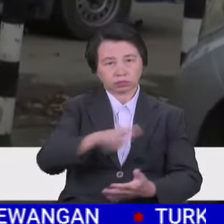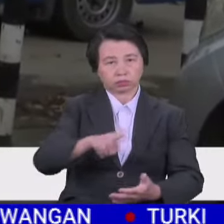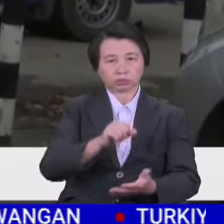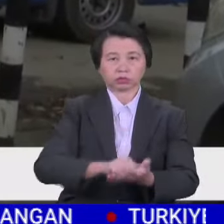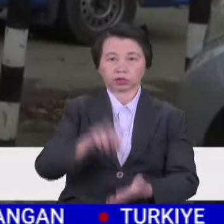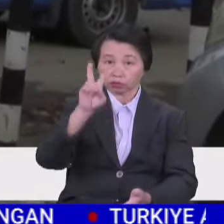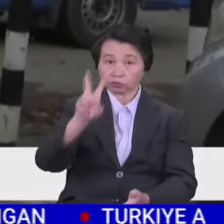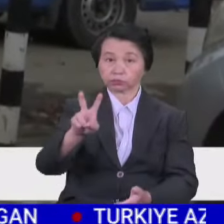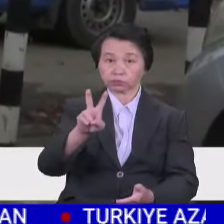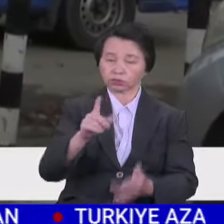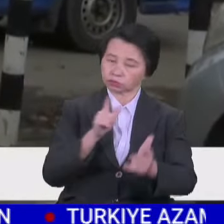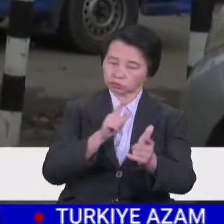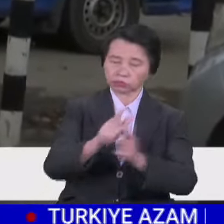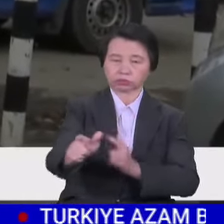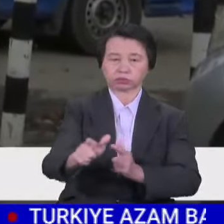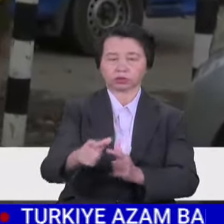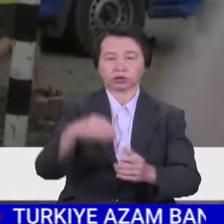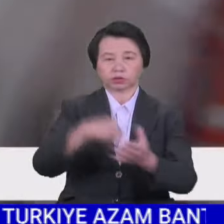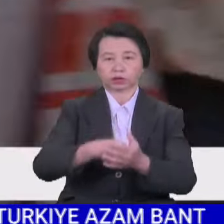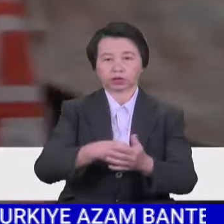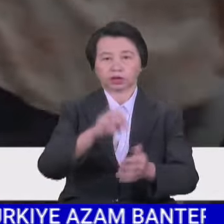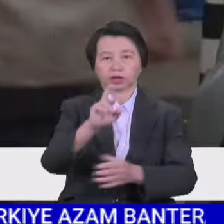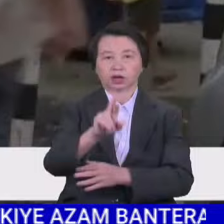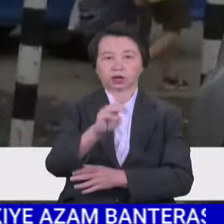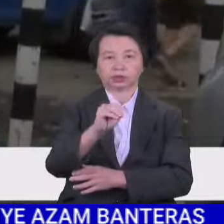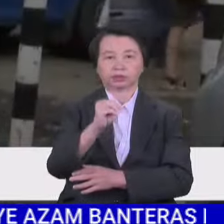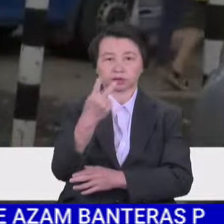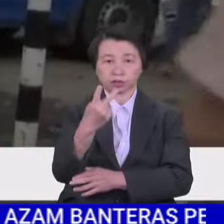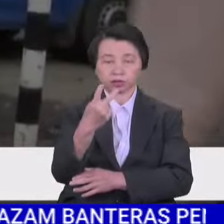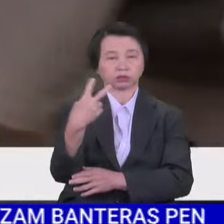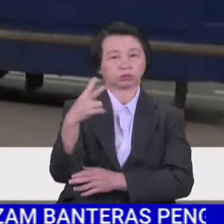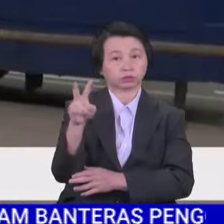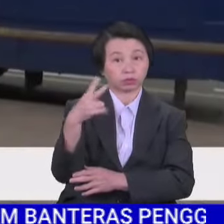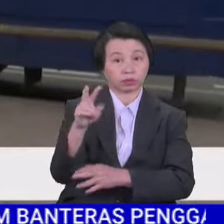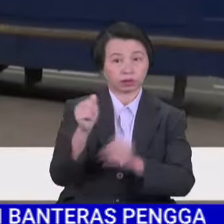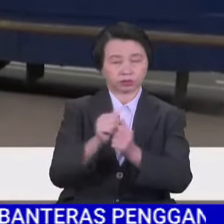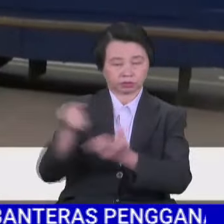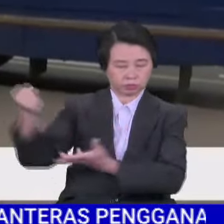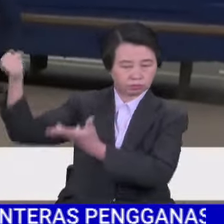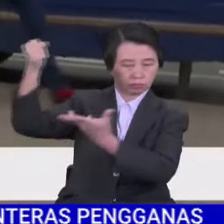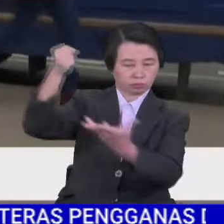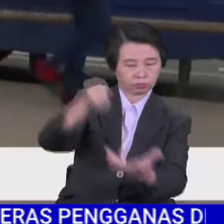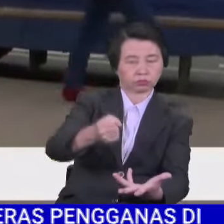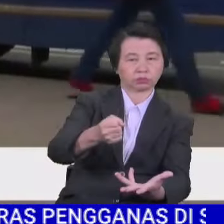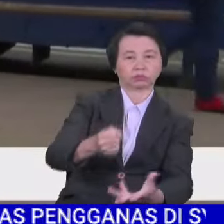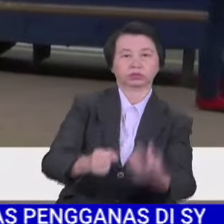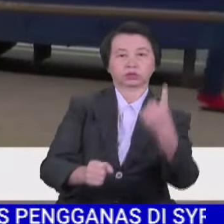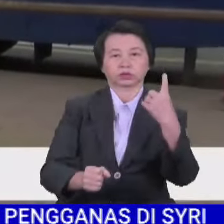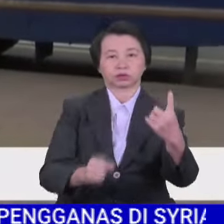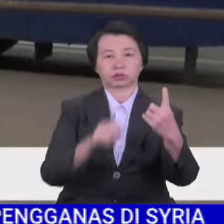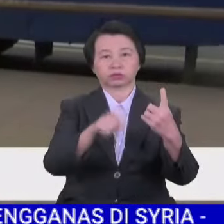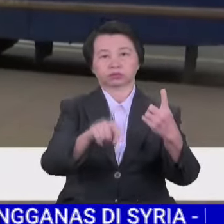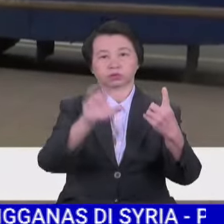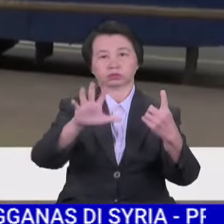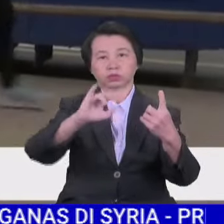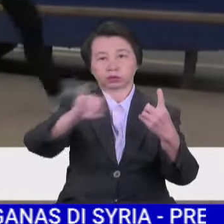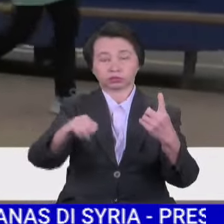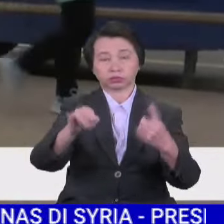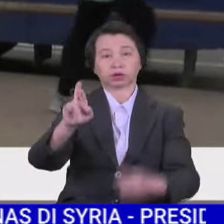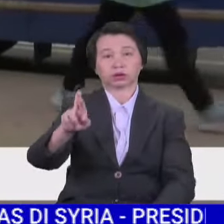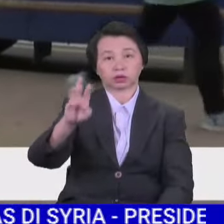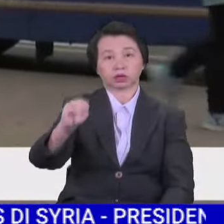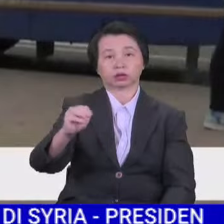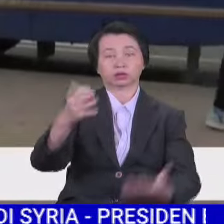dan 2 daripadanya diluluskan dalam rancangan Malaysia ke-12 dengan peruntukan berjumlah satu per bulan lima juta